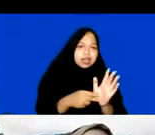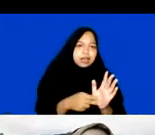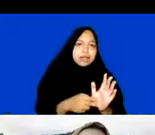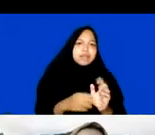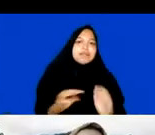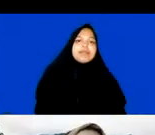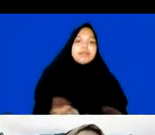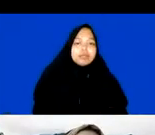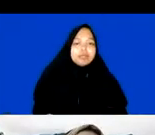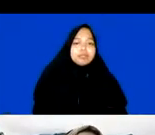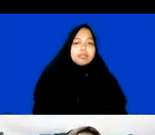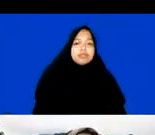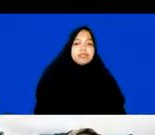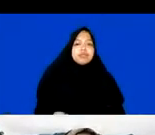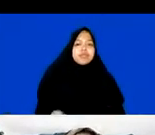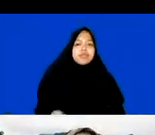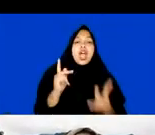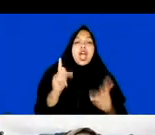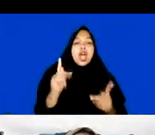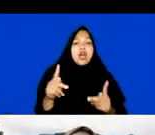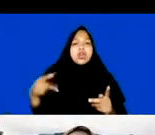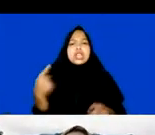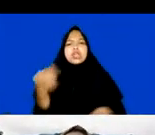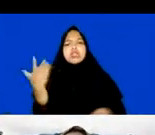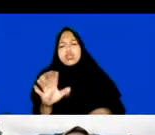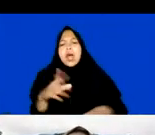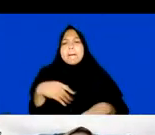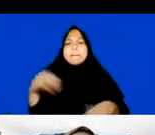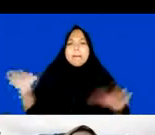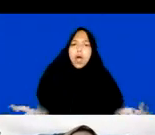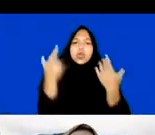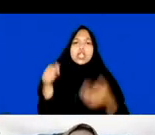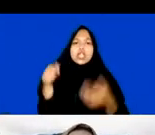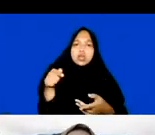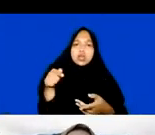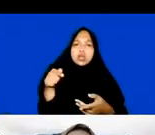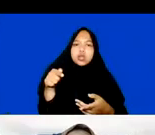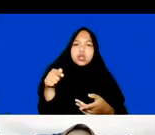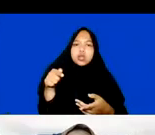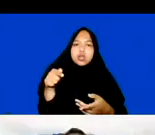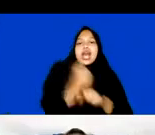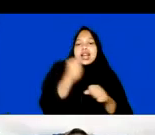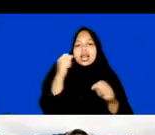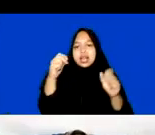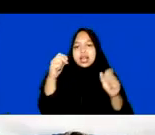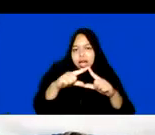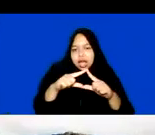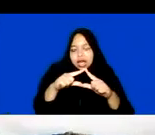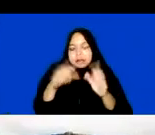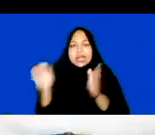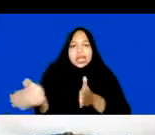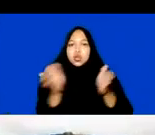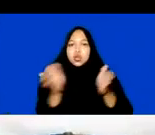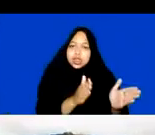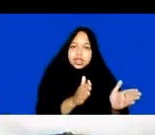akan muncul belakangan gitu loh ketika itu sudah dibangun. Jadi kita juga mementingkan kayak semacam creating story juga gitu kan